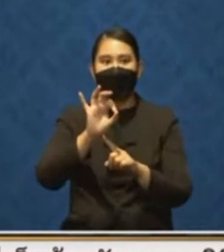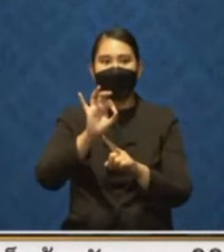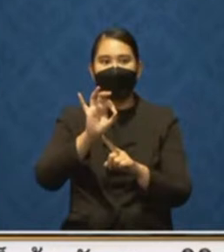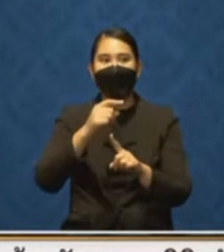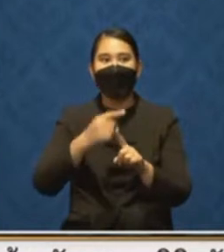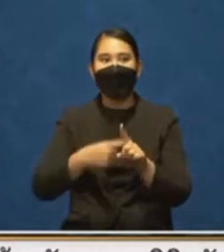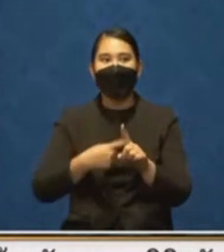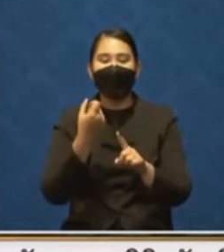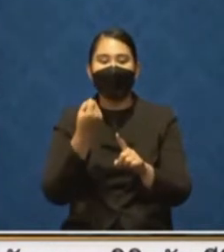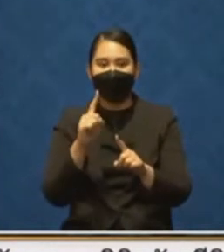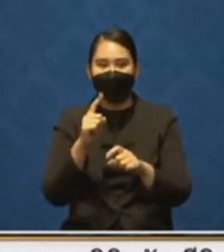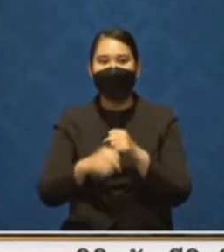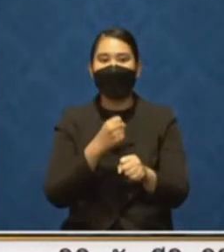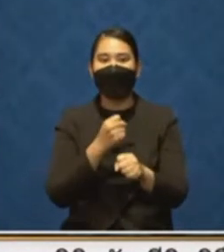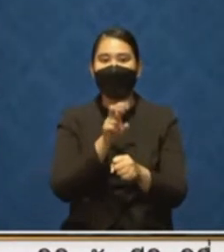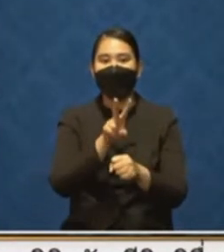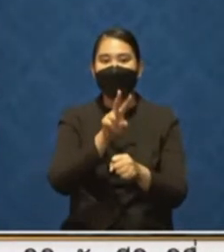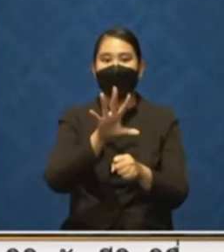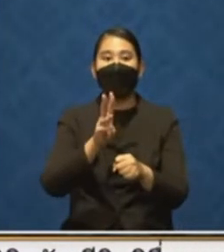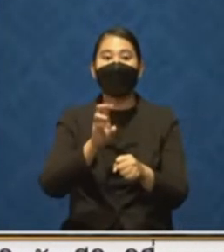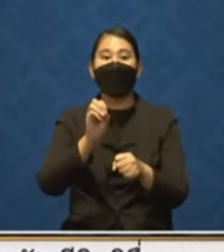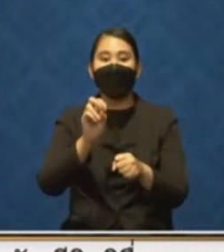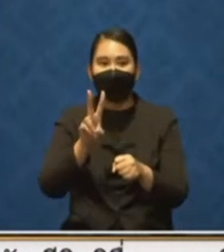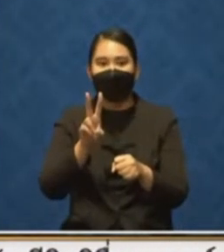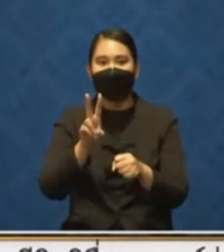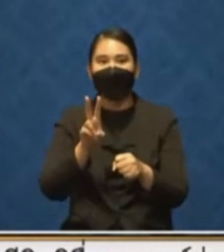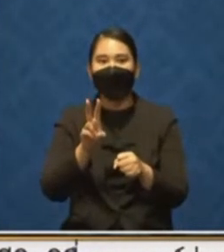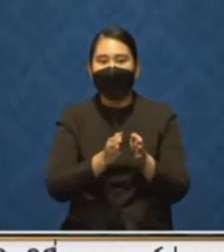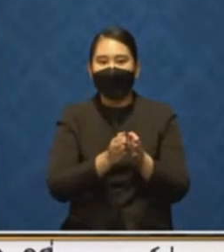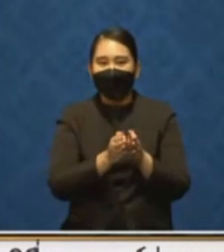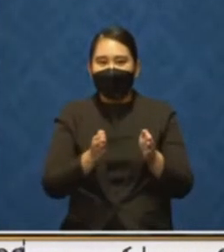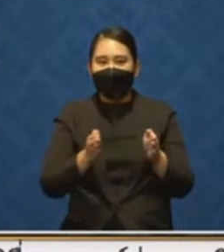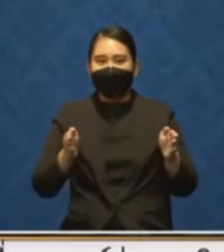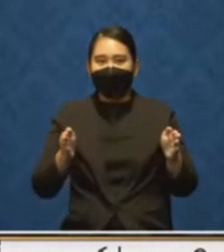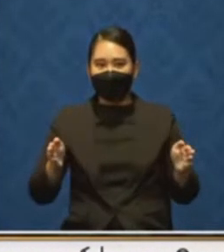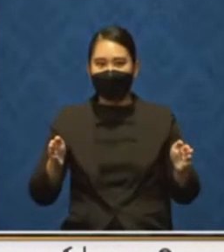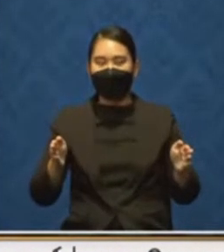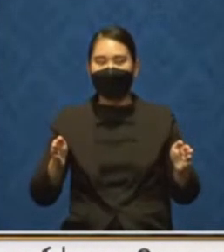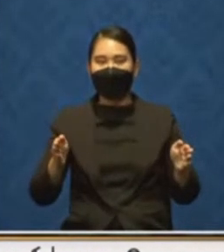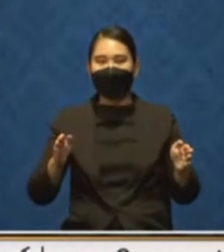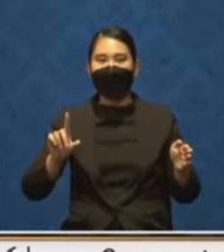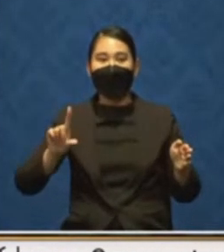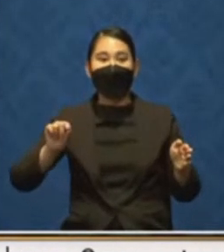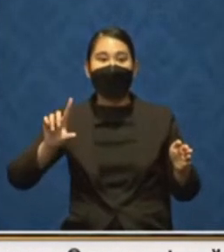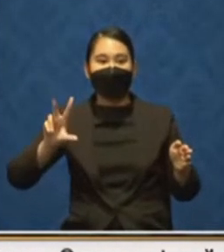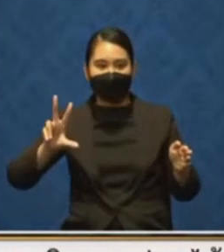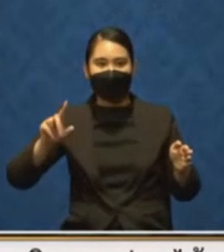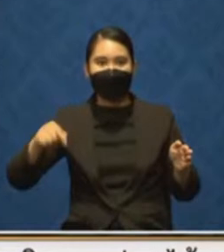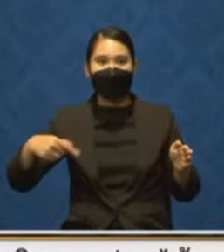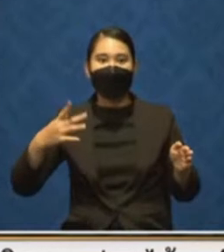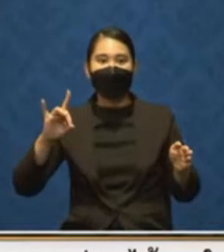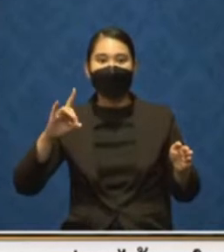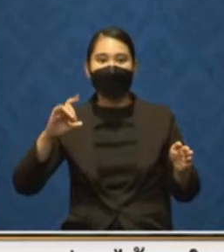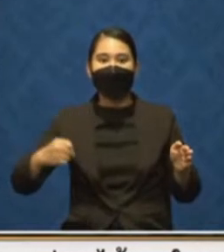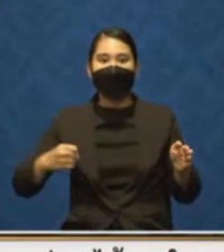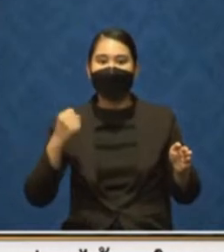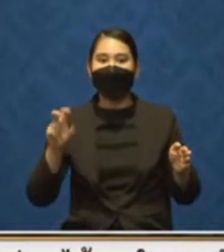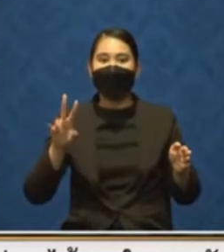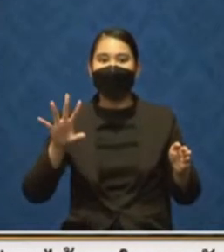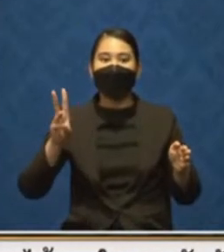2562จะครบ 8ปีในวันที่ 23สิงหาคม2565